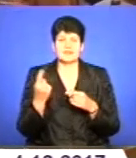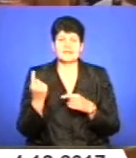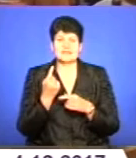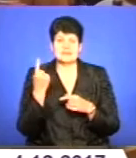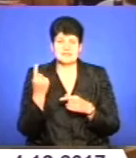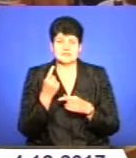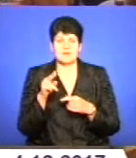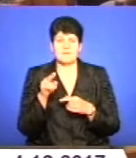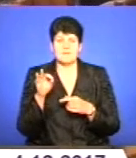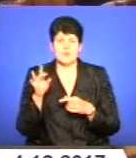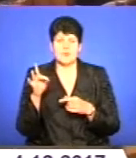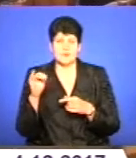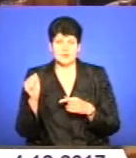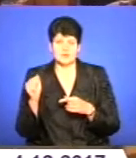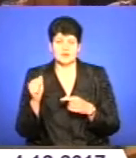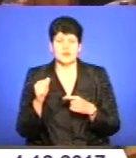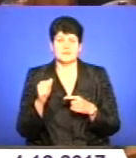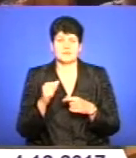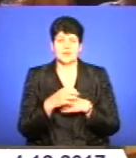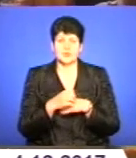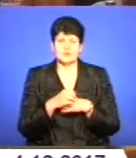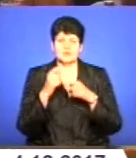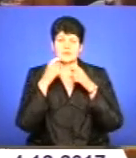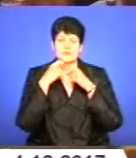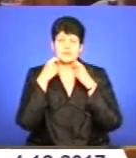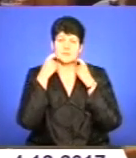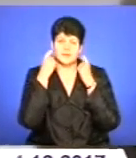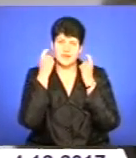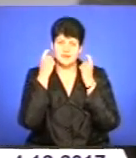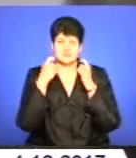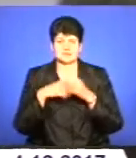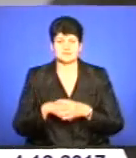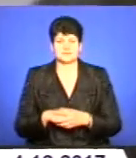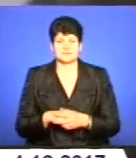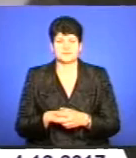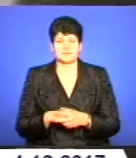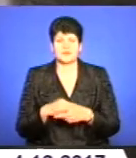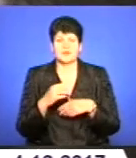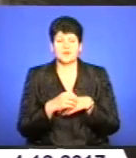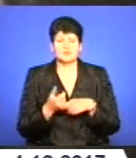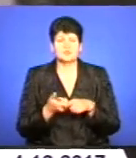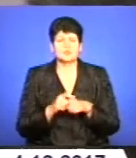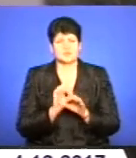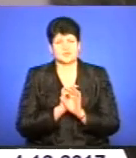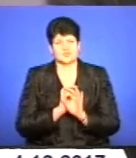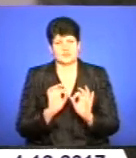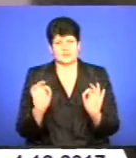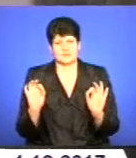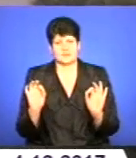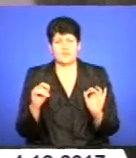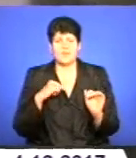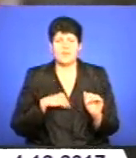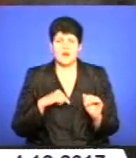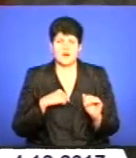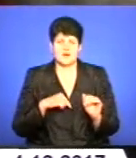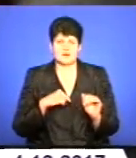порода кошек, которые улыбаются. Вот он зубы показывает и улыбается. Кот очень замечательный по